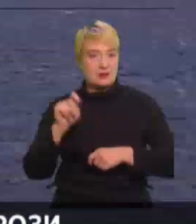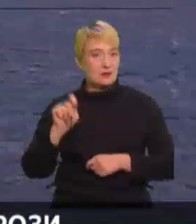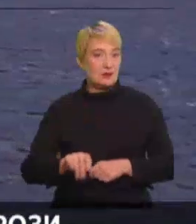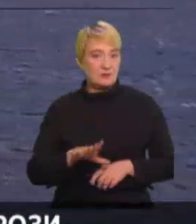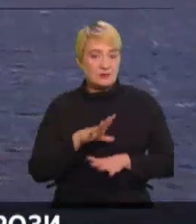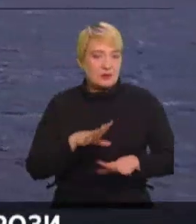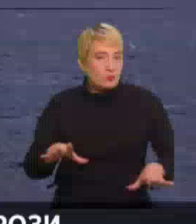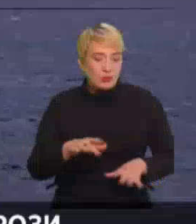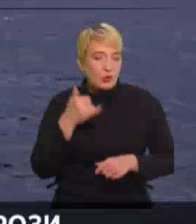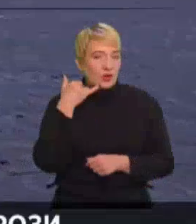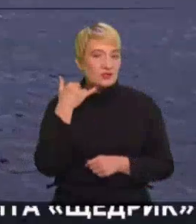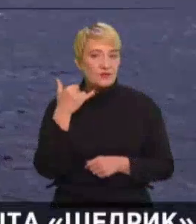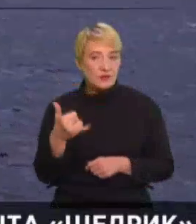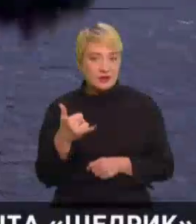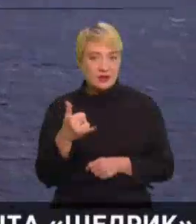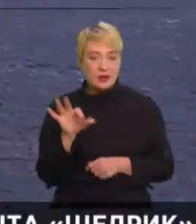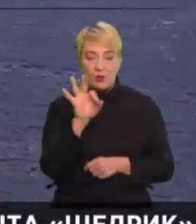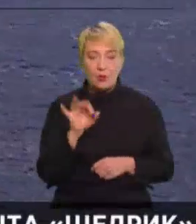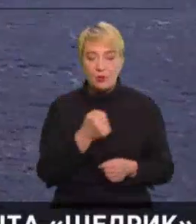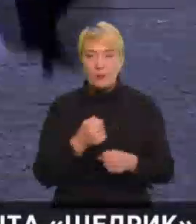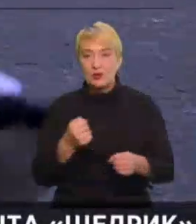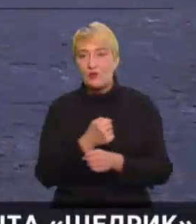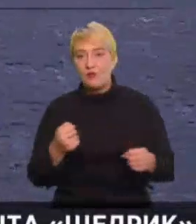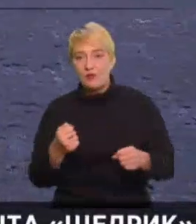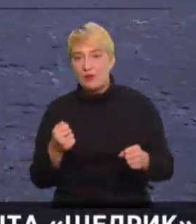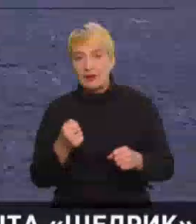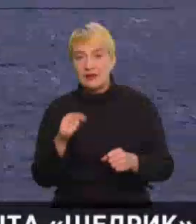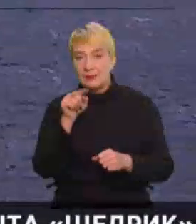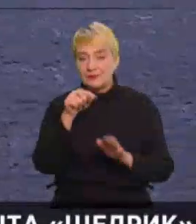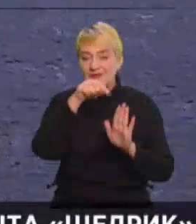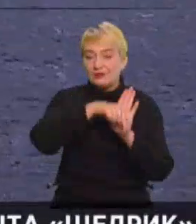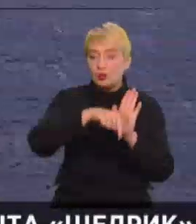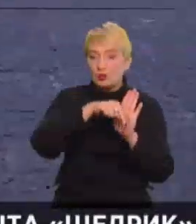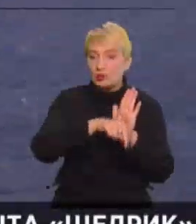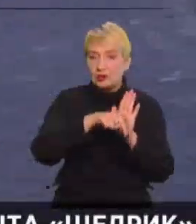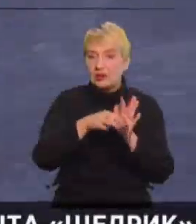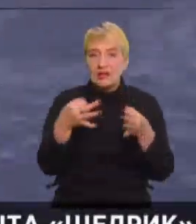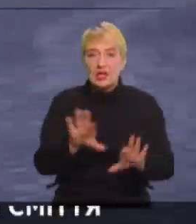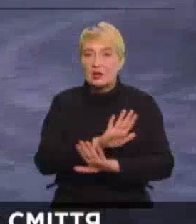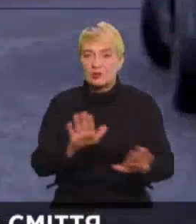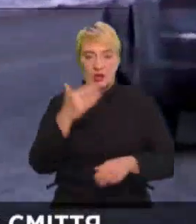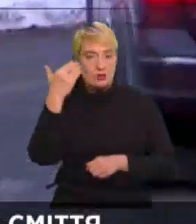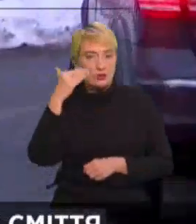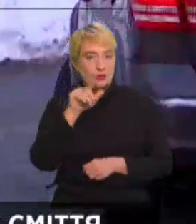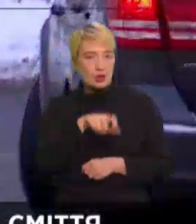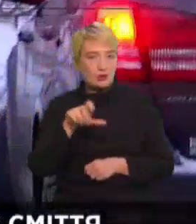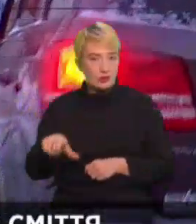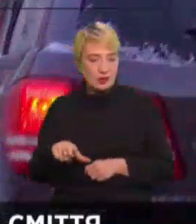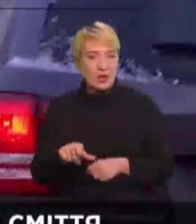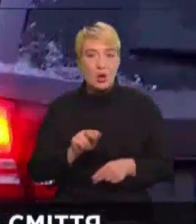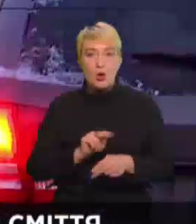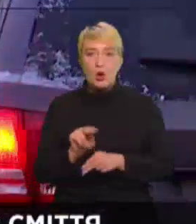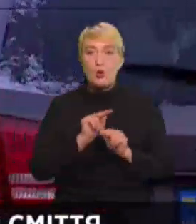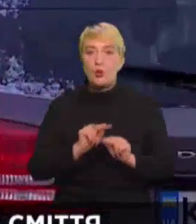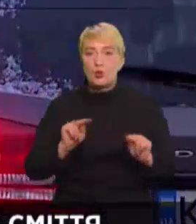жодних дзвінків про мінування. Всередину не запускає сторонніх осіб, лише учнів, а також пускають